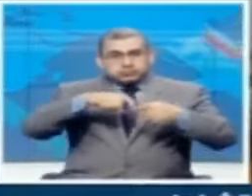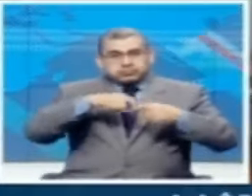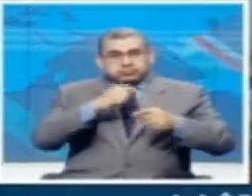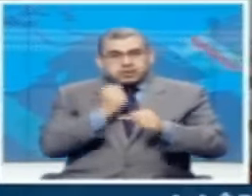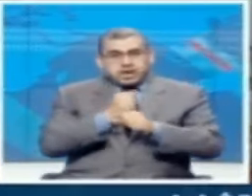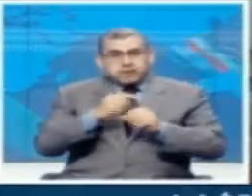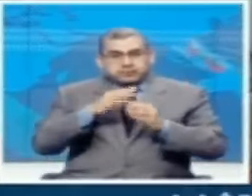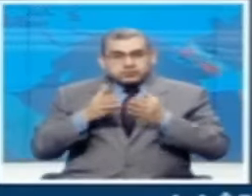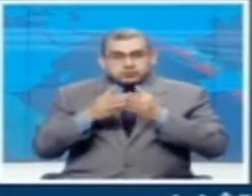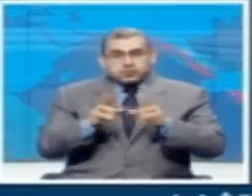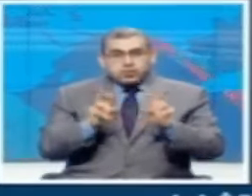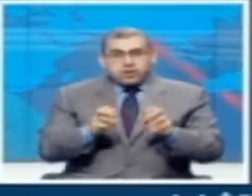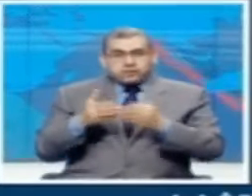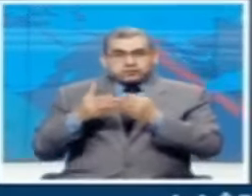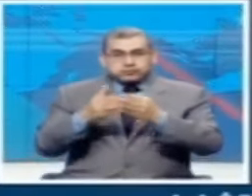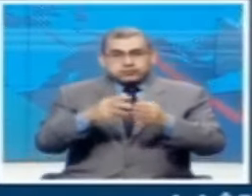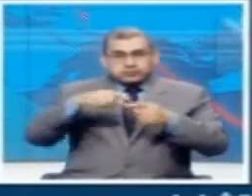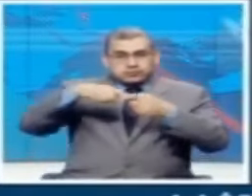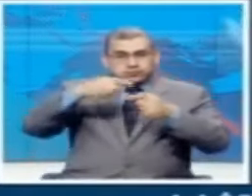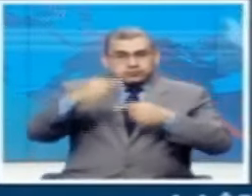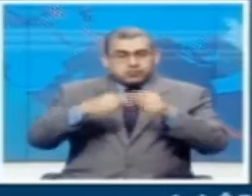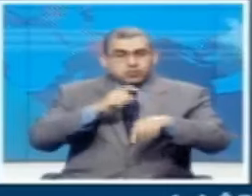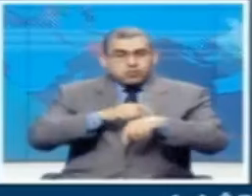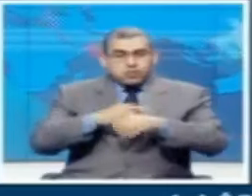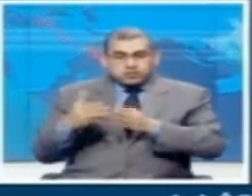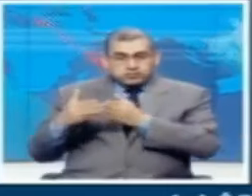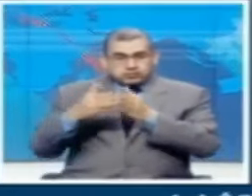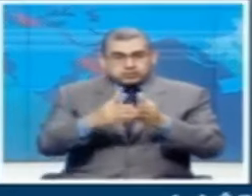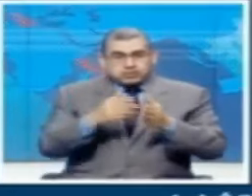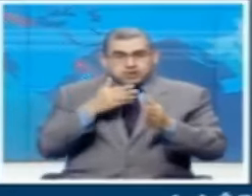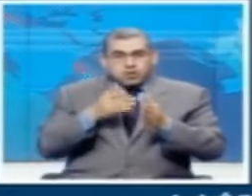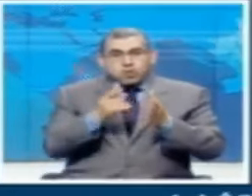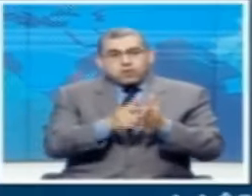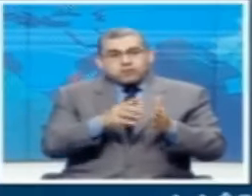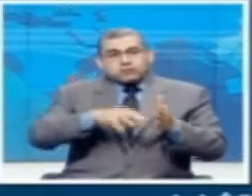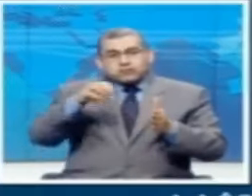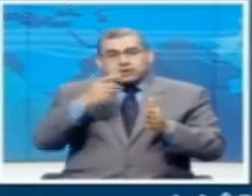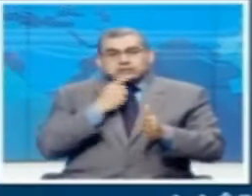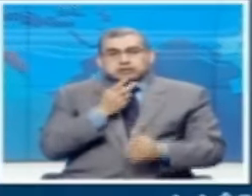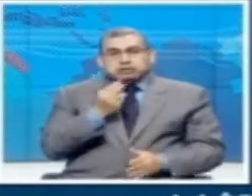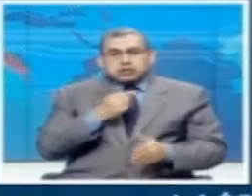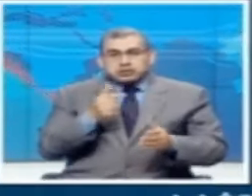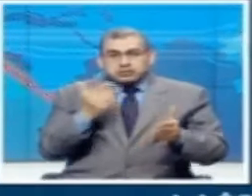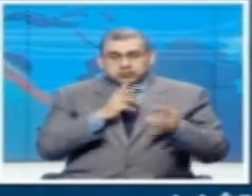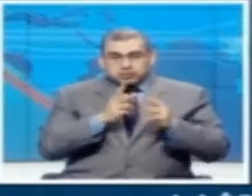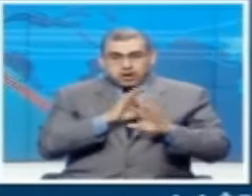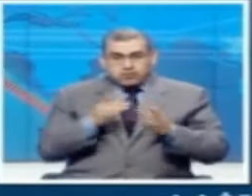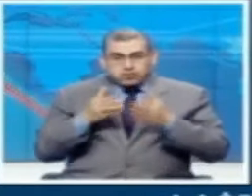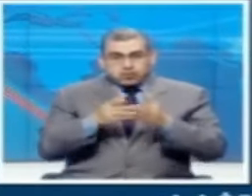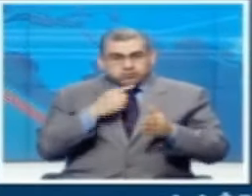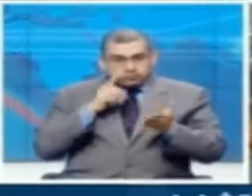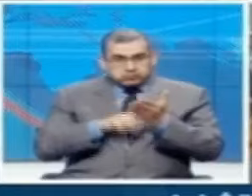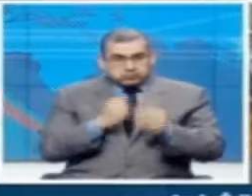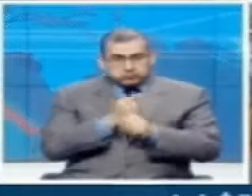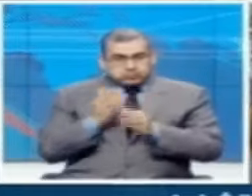انتظار هذه الشاحنات فلا يتعدى وقت الشاحنه داخل المحطه 20 دقيقه امر ادى